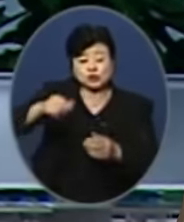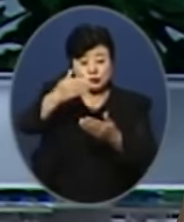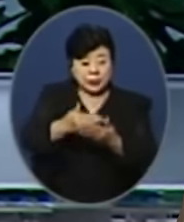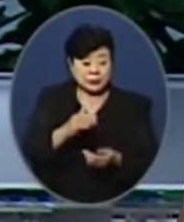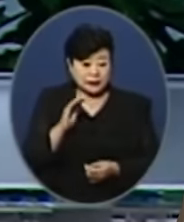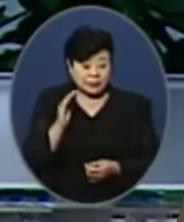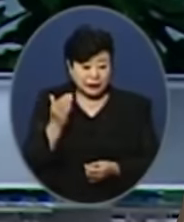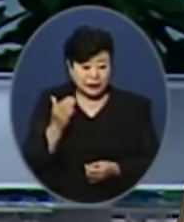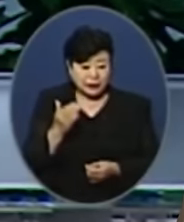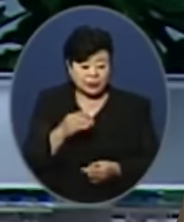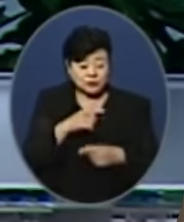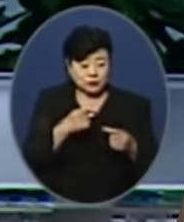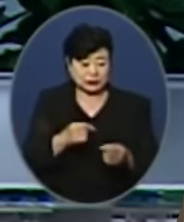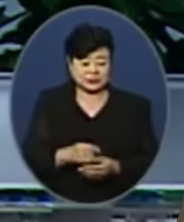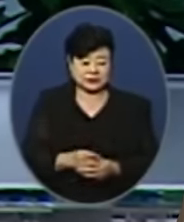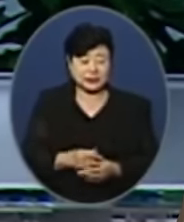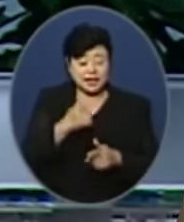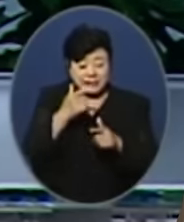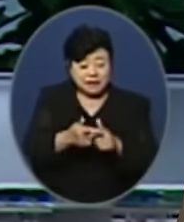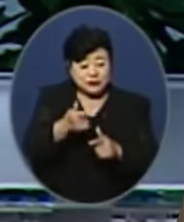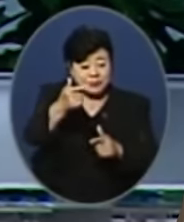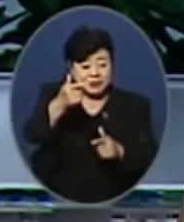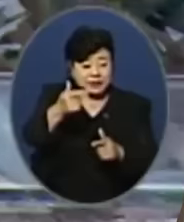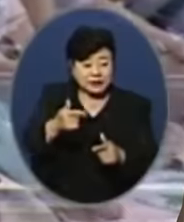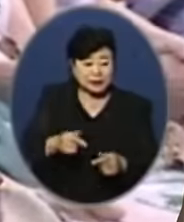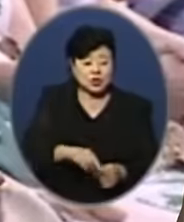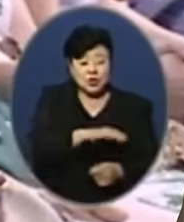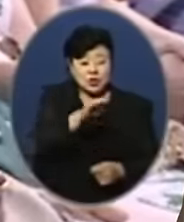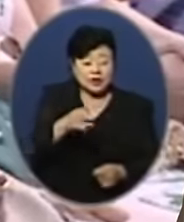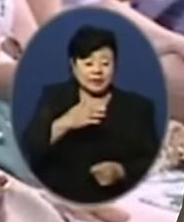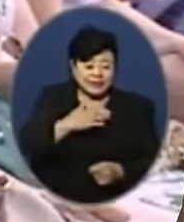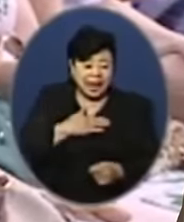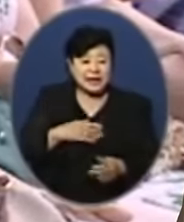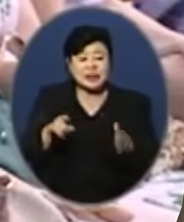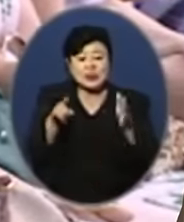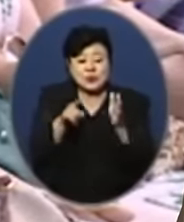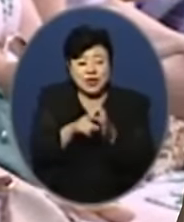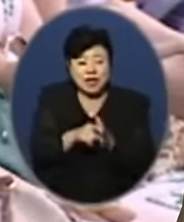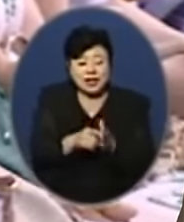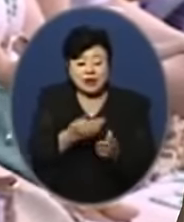발음받아서 한번 따라 말씀해요. 예수님이 나를 위하여